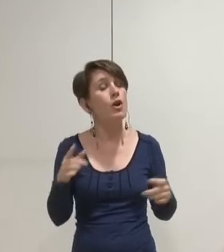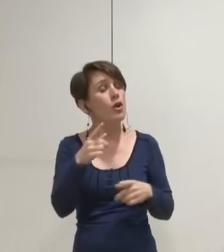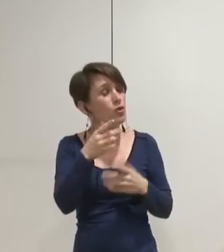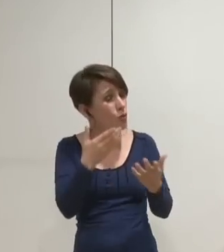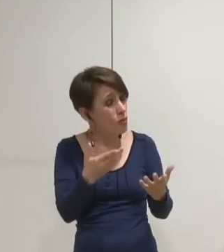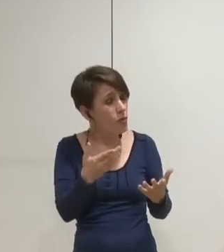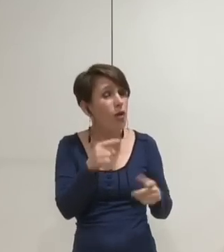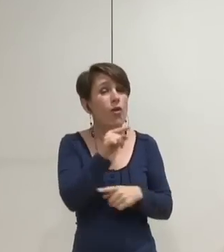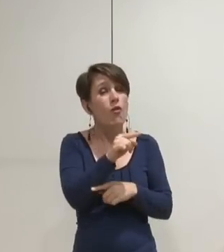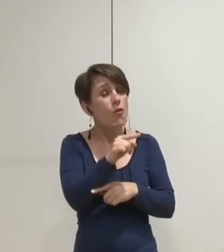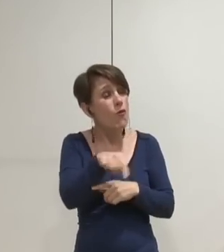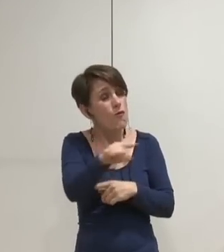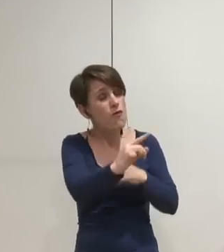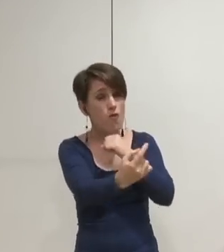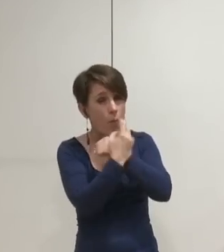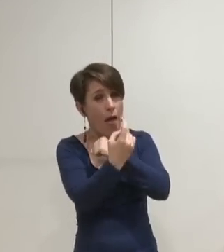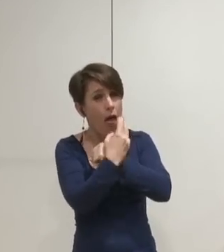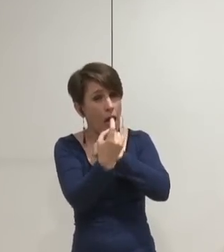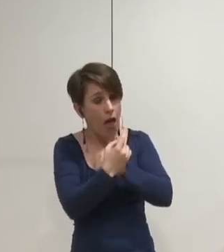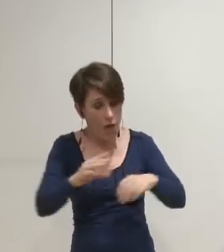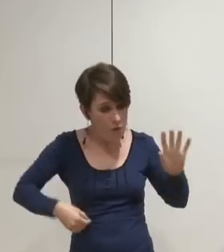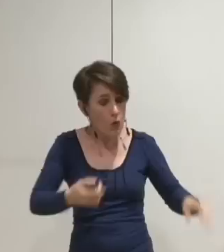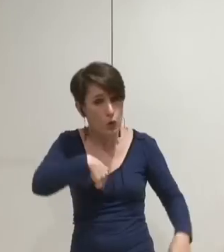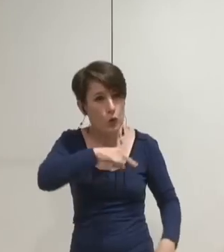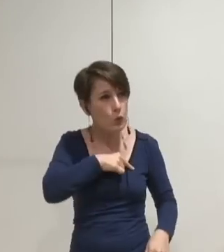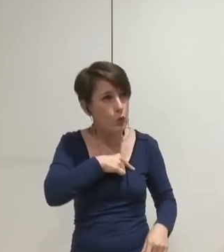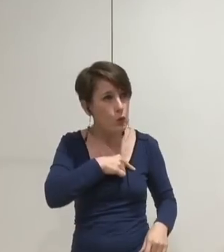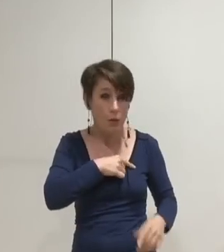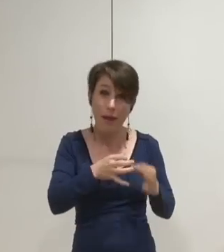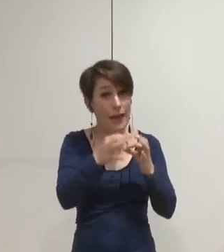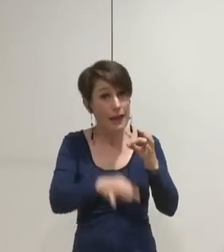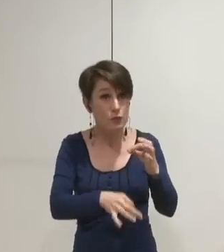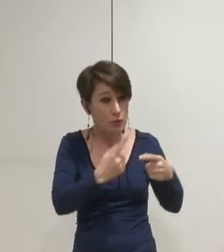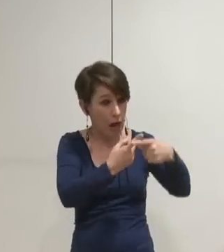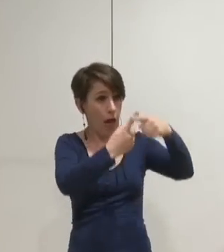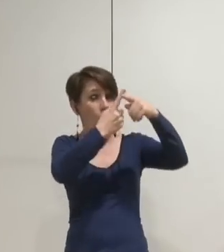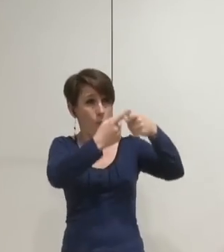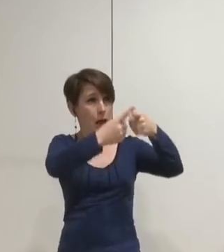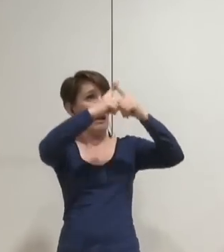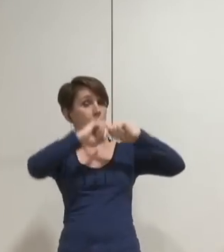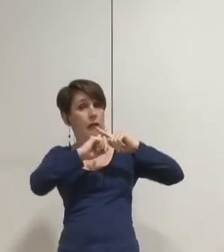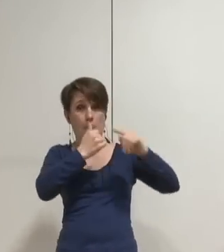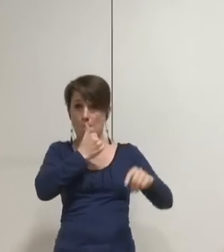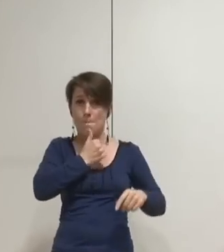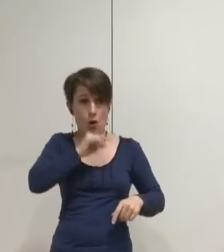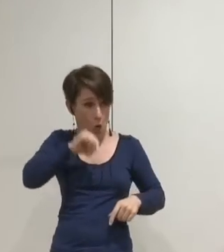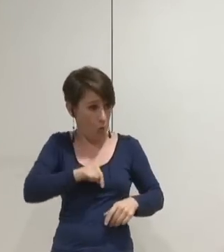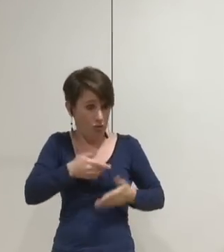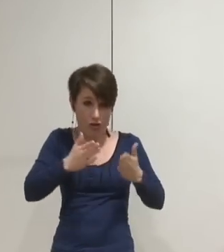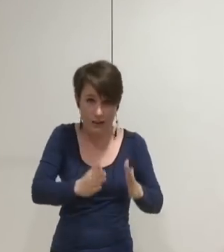possible nous faire prendre une décision qui va attribuer à un groupement d'entreprises